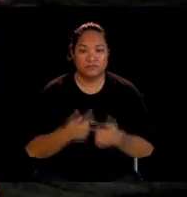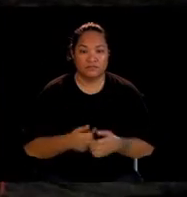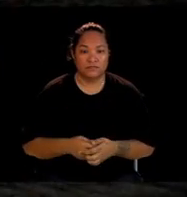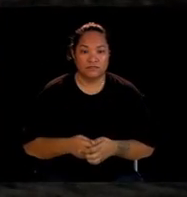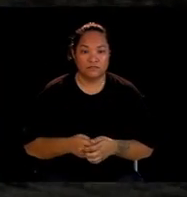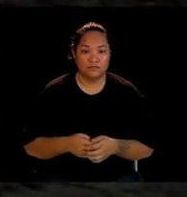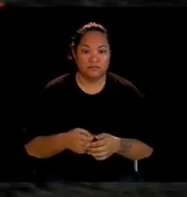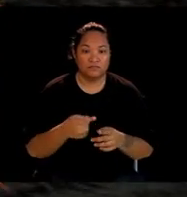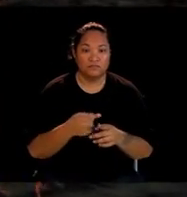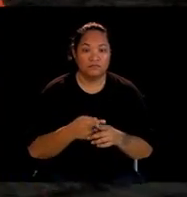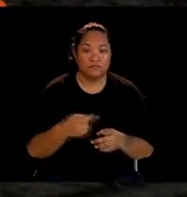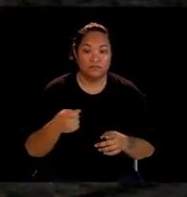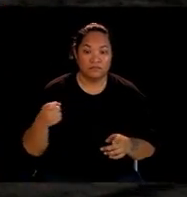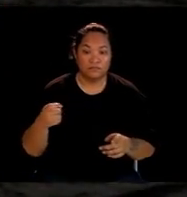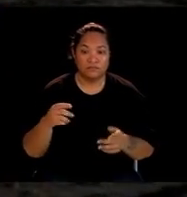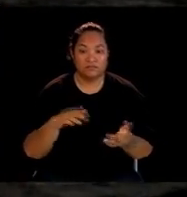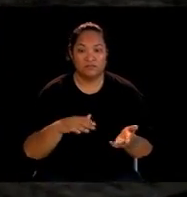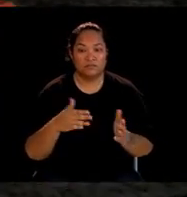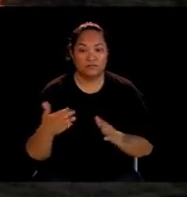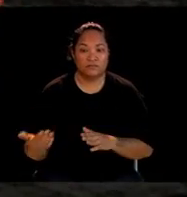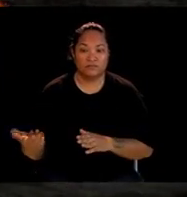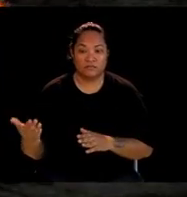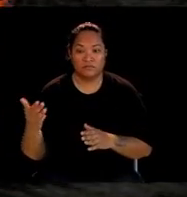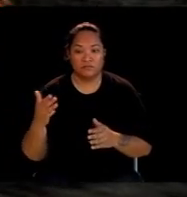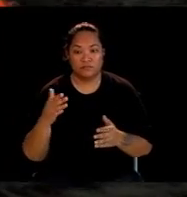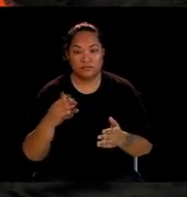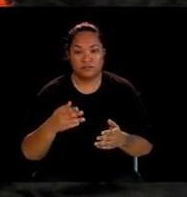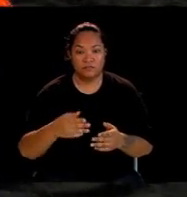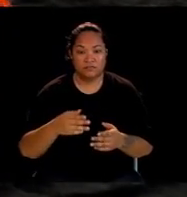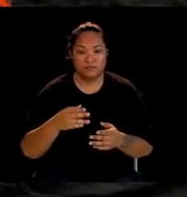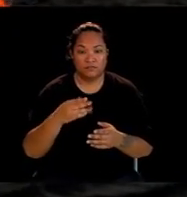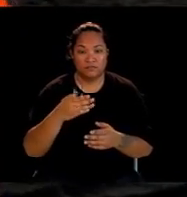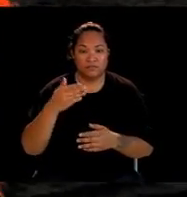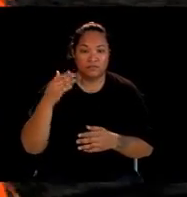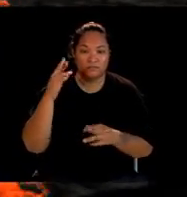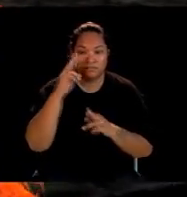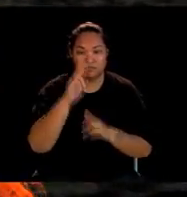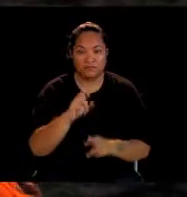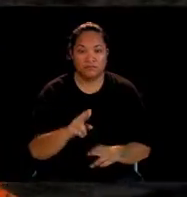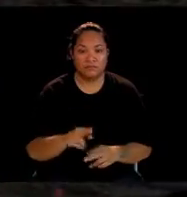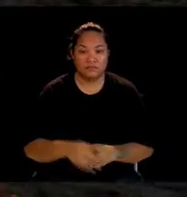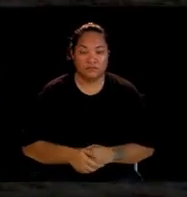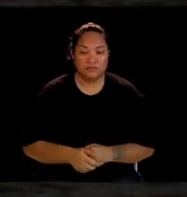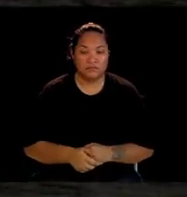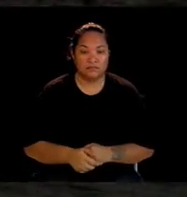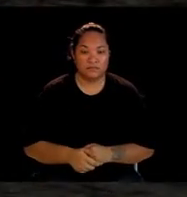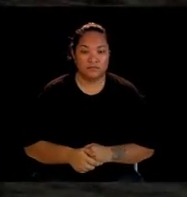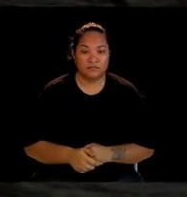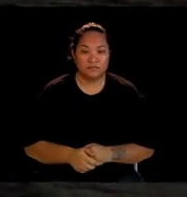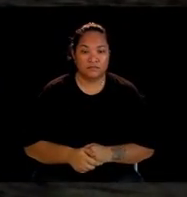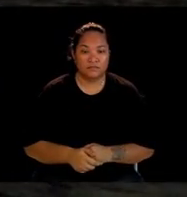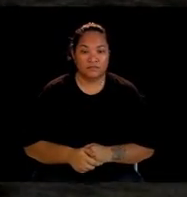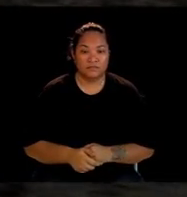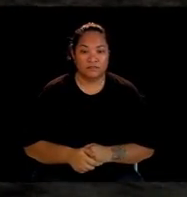Ginin ini na hinenggi naman manai iman matay siha dongkulo na nineni siha.